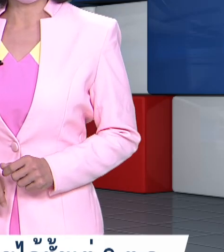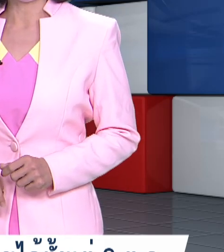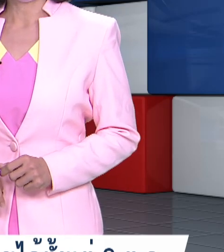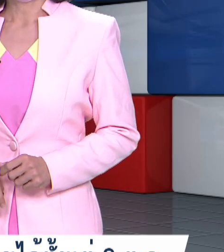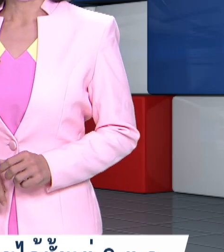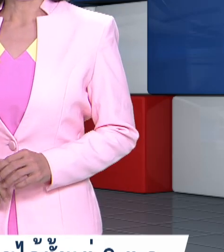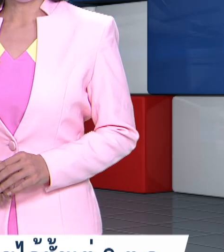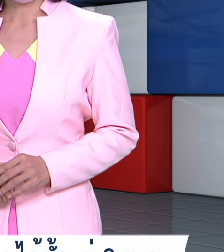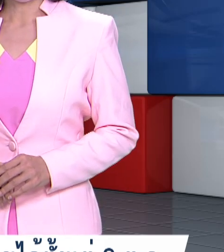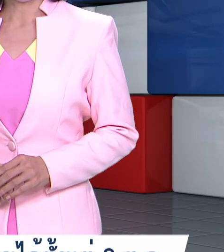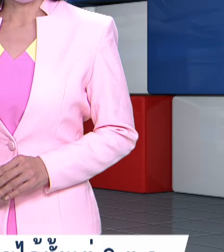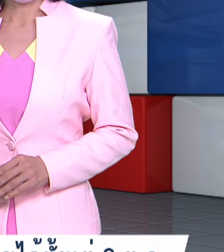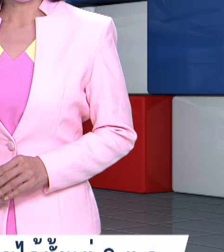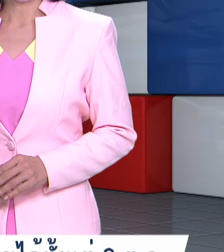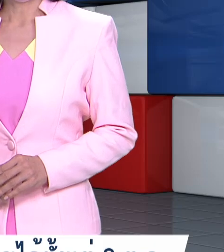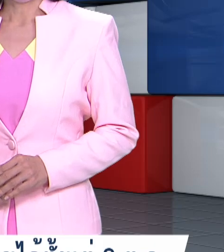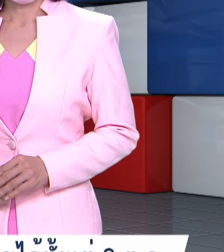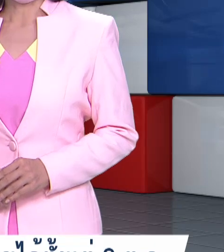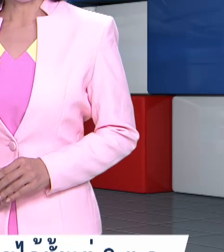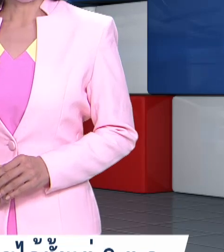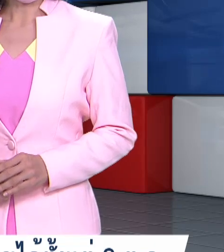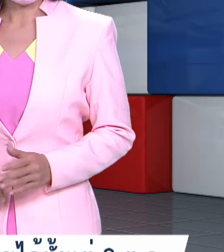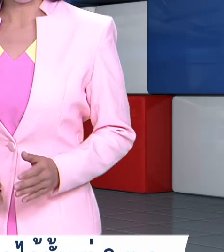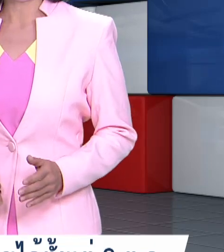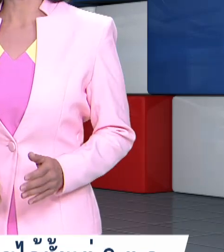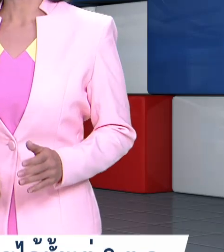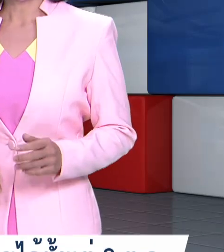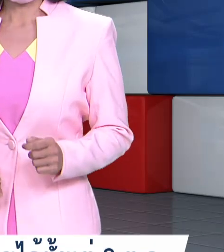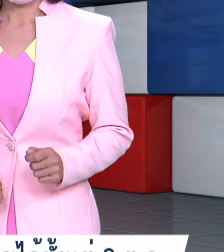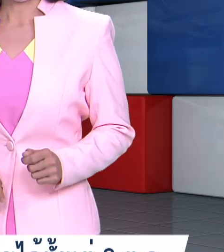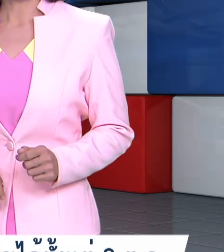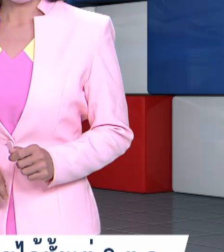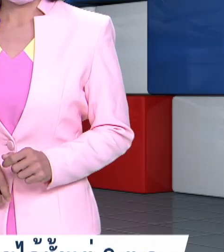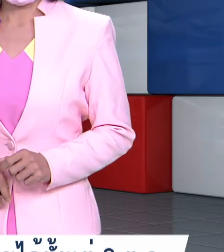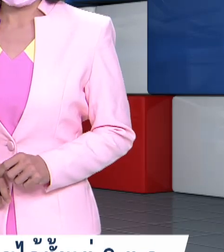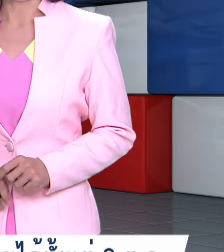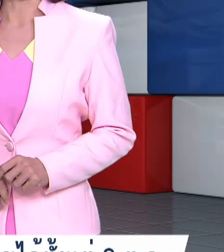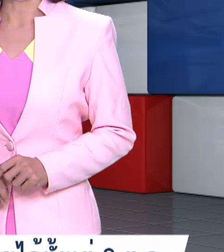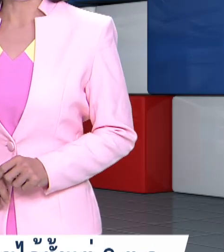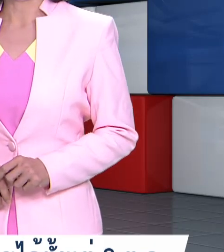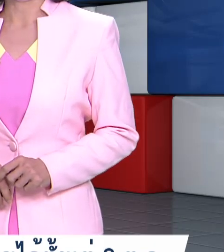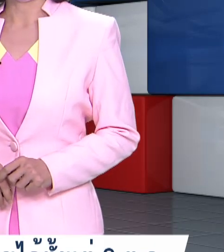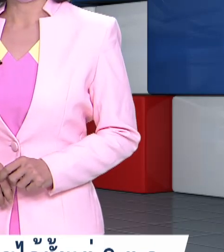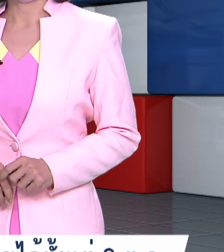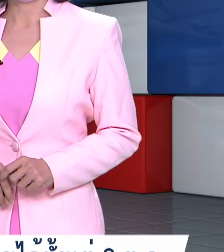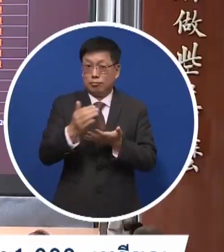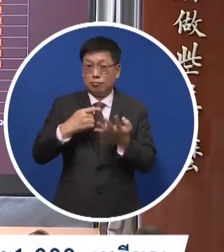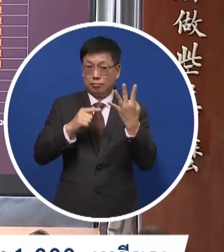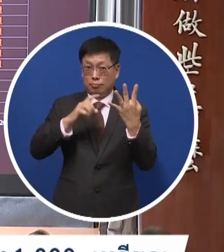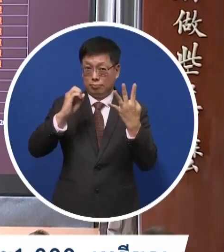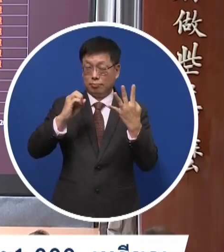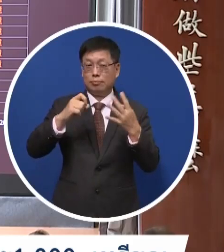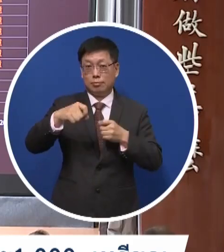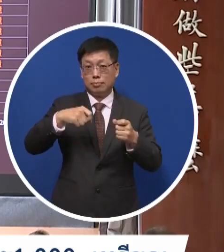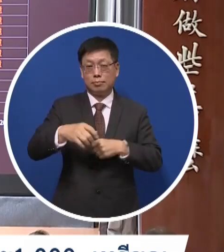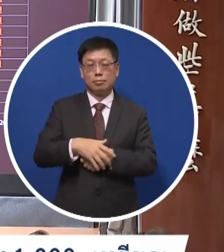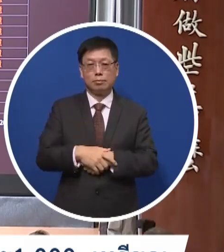แบบที่เช่าและเริ่มเปิดให้รับและนำไปใช้จ่ายได้ตั้งแต่ 8ตุลาคมนี้